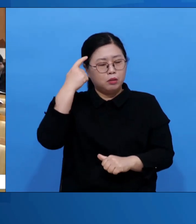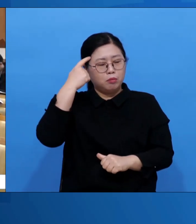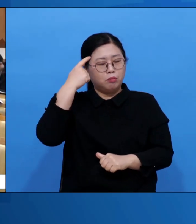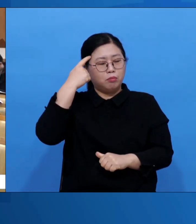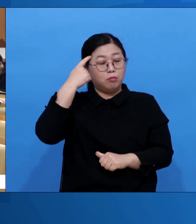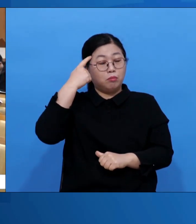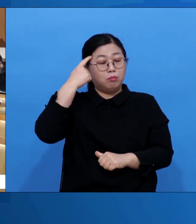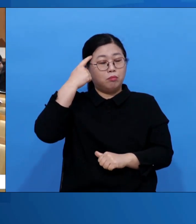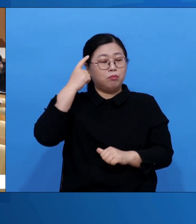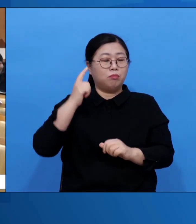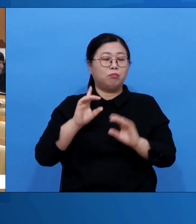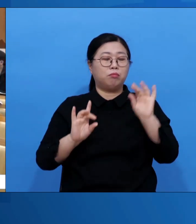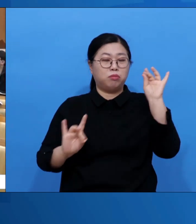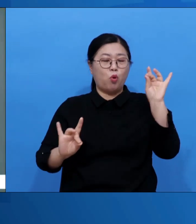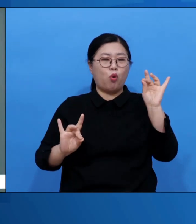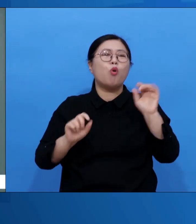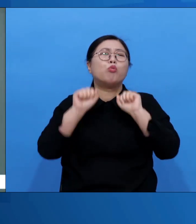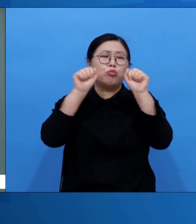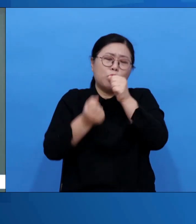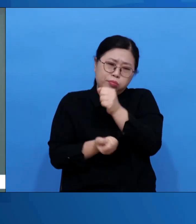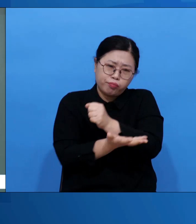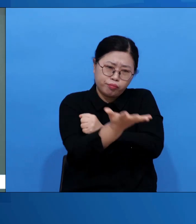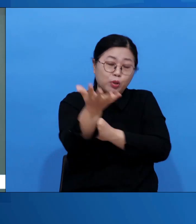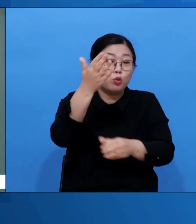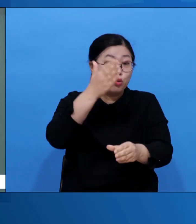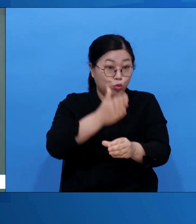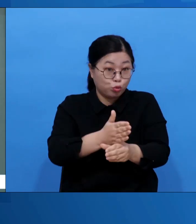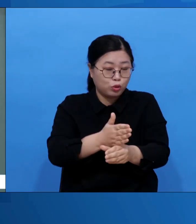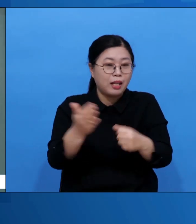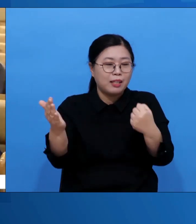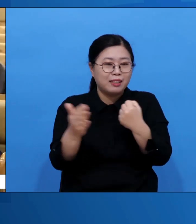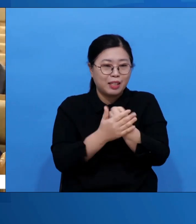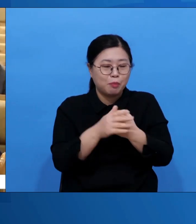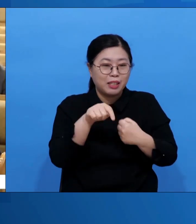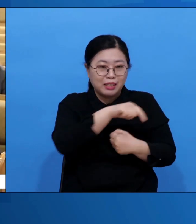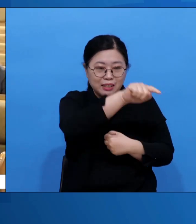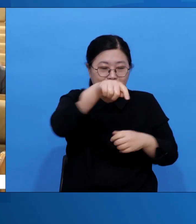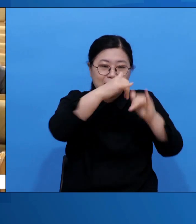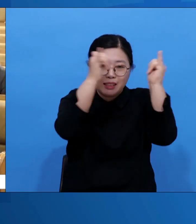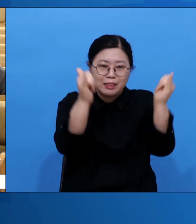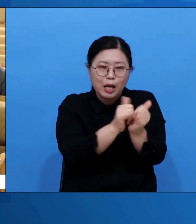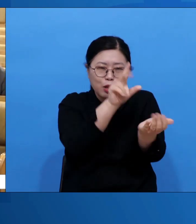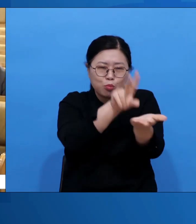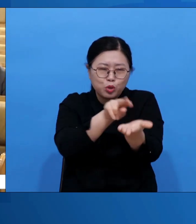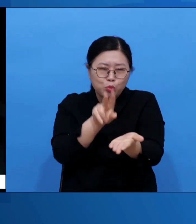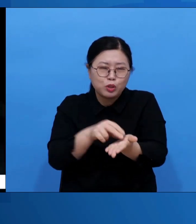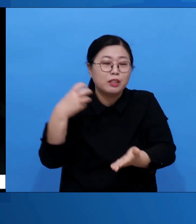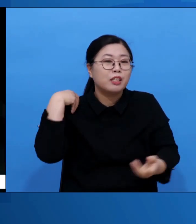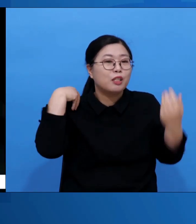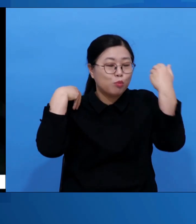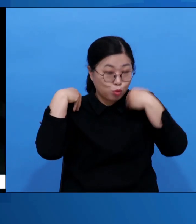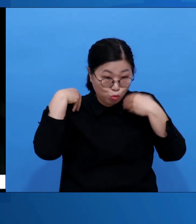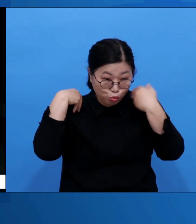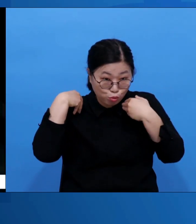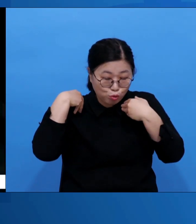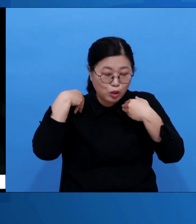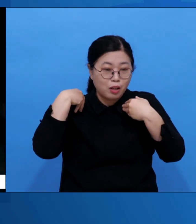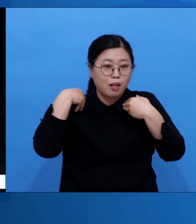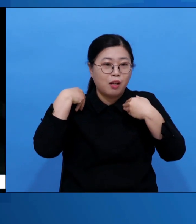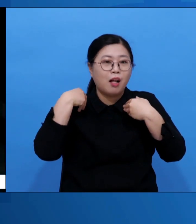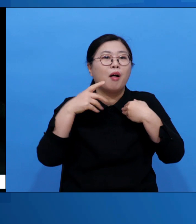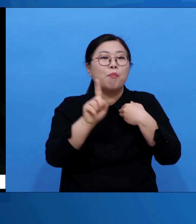영적 문제, 사회 문제의 책임은 복음 가진 의료인과 법조인에게 있다고 강조했습니다. 특히